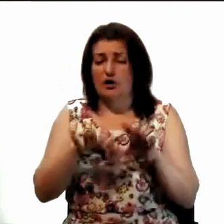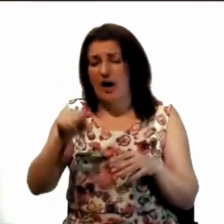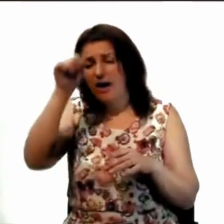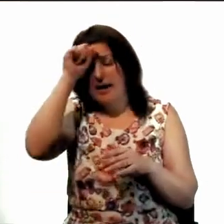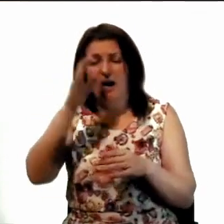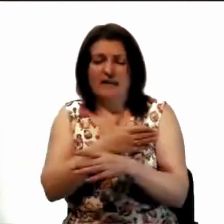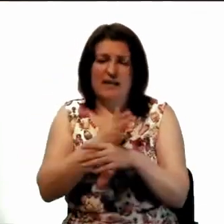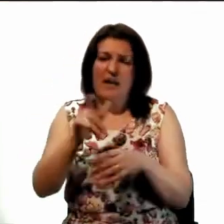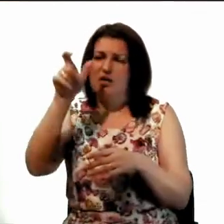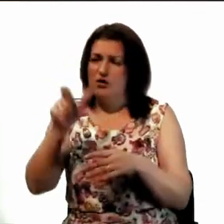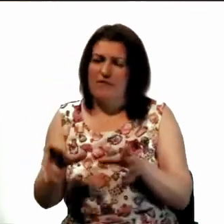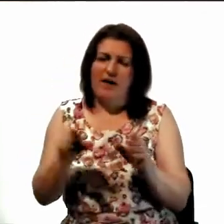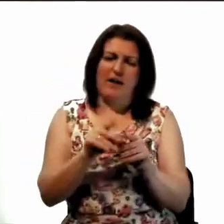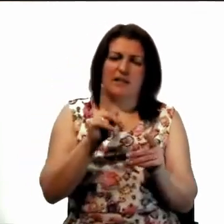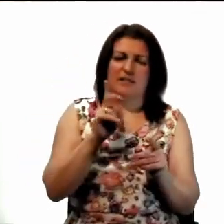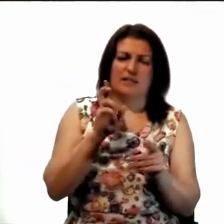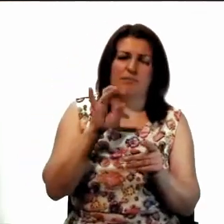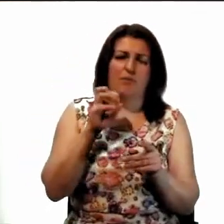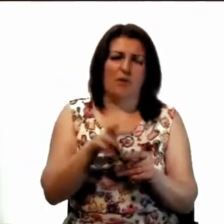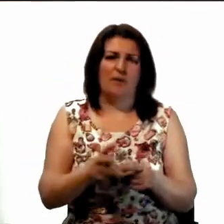разделяет человека с Богом.